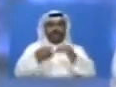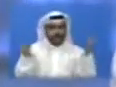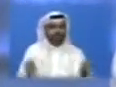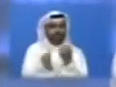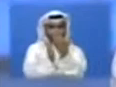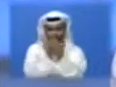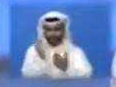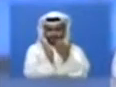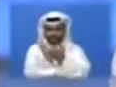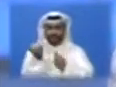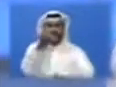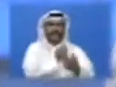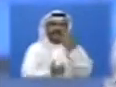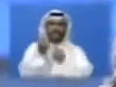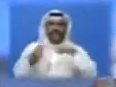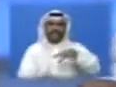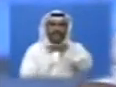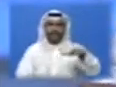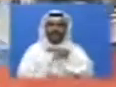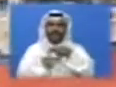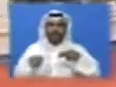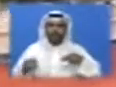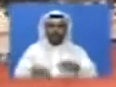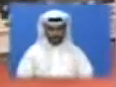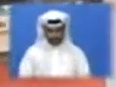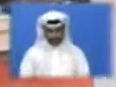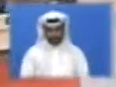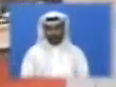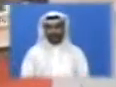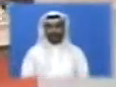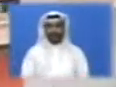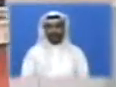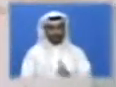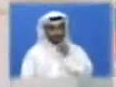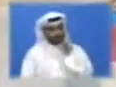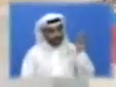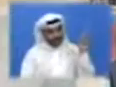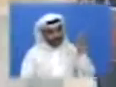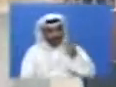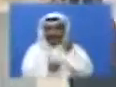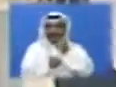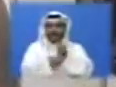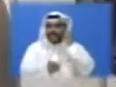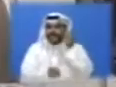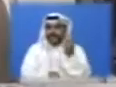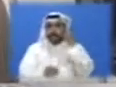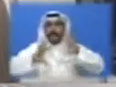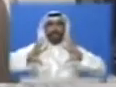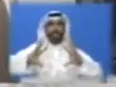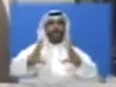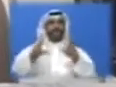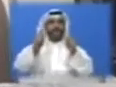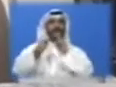وتحريك الاقتصاد الوطني. ضمن المشاريع التنموية الرائدة